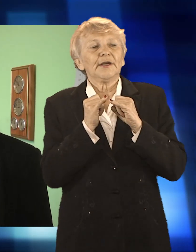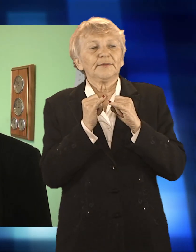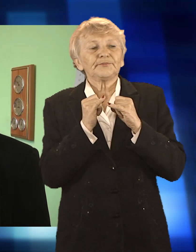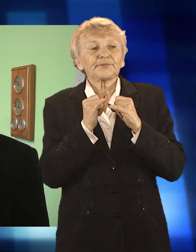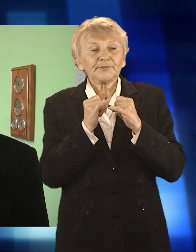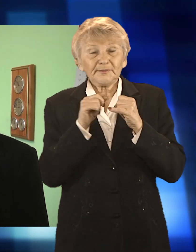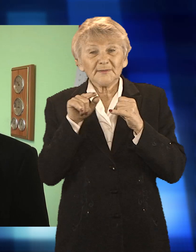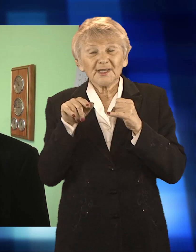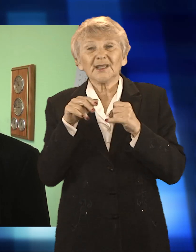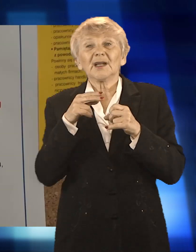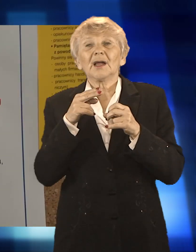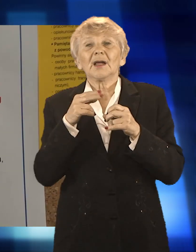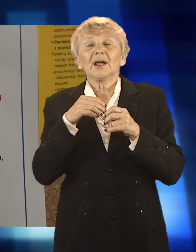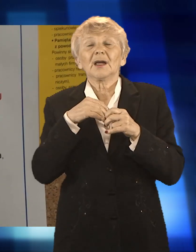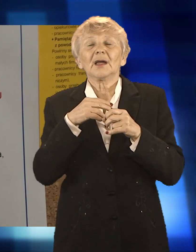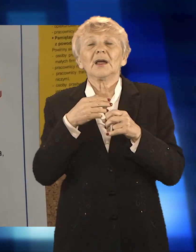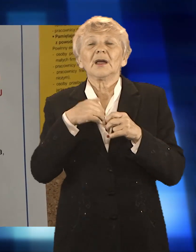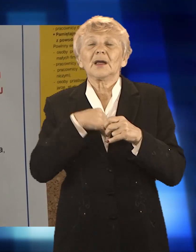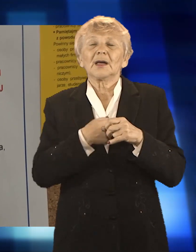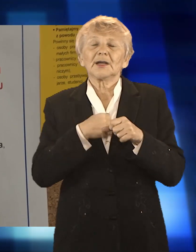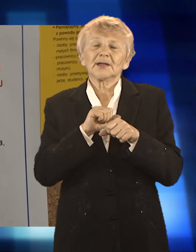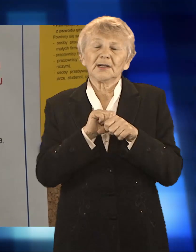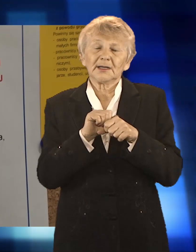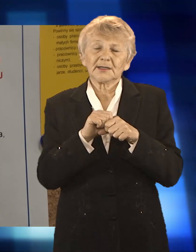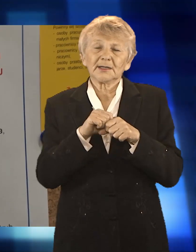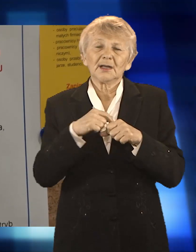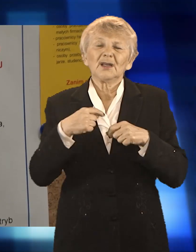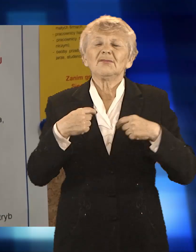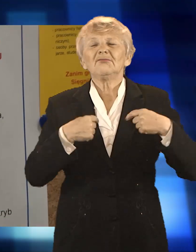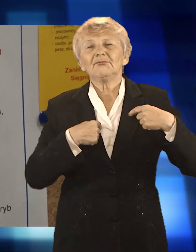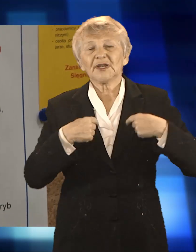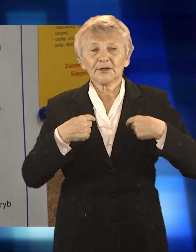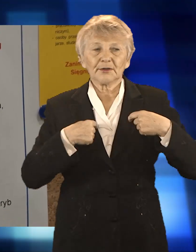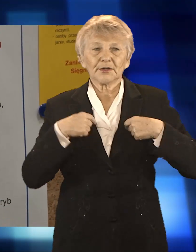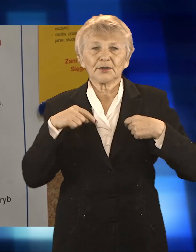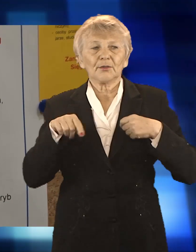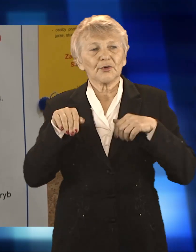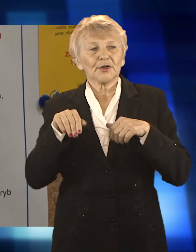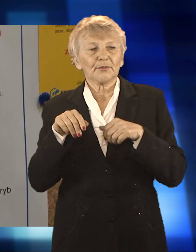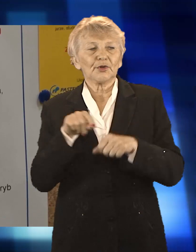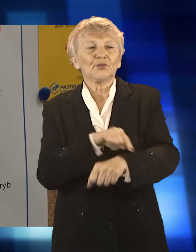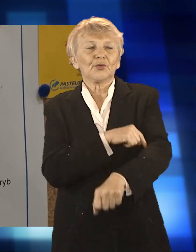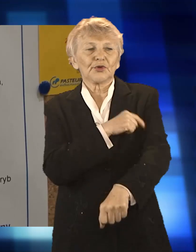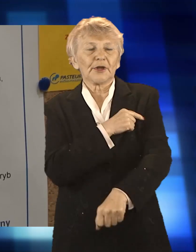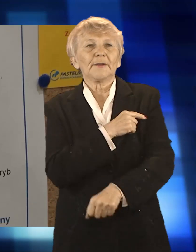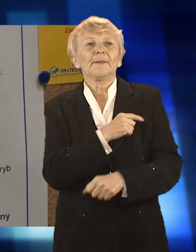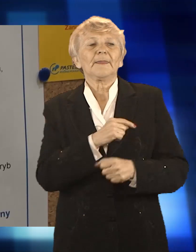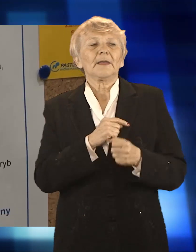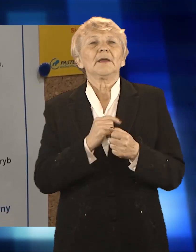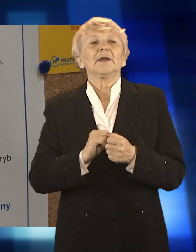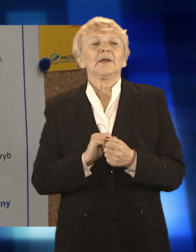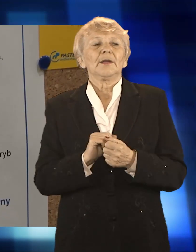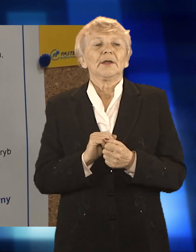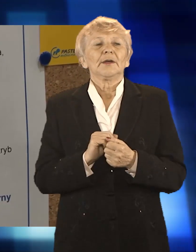do oddziału zakaźnego. Tymczasem bądźmy czujni, ale spokojni, bo na razie jesteśmy bezpieczni i nie mamy się czego obawiać. W Polsce nie ma